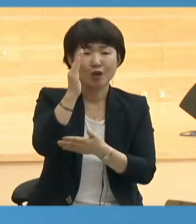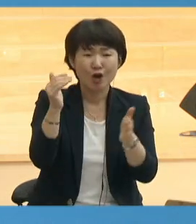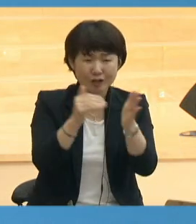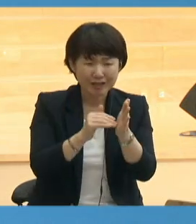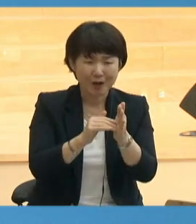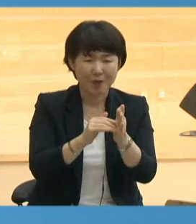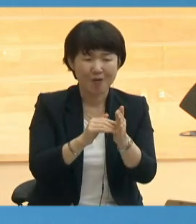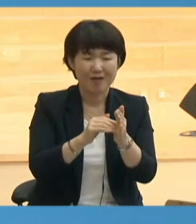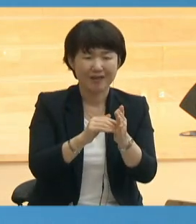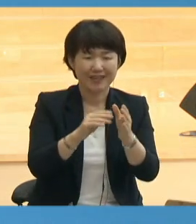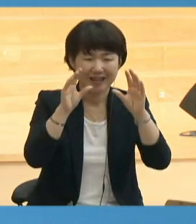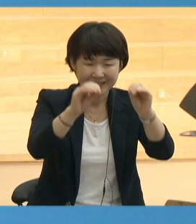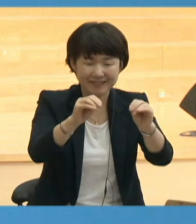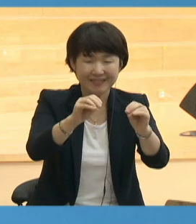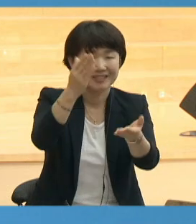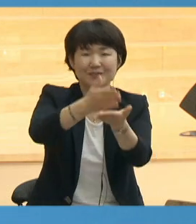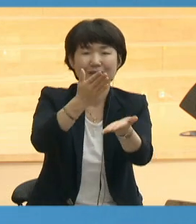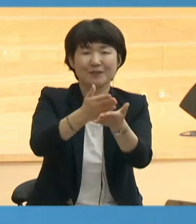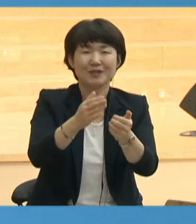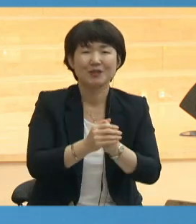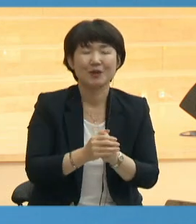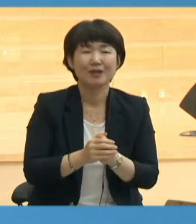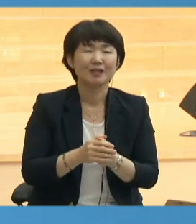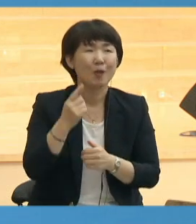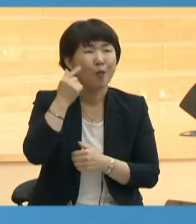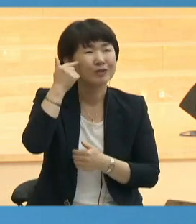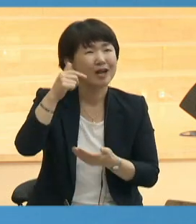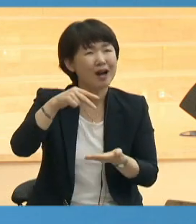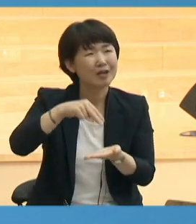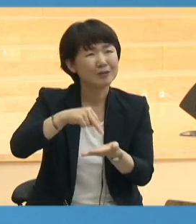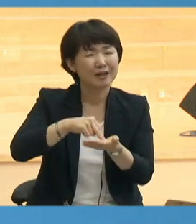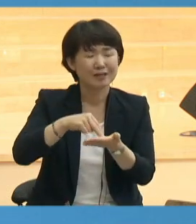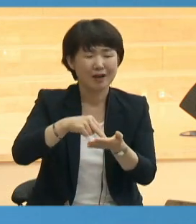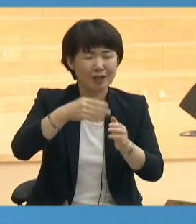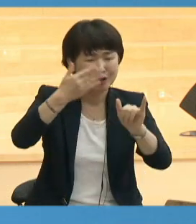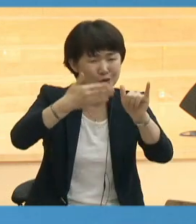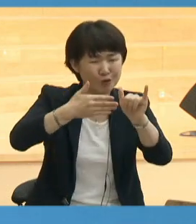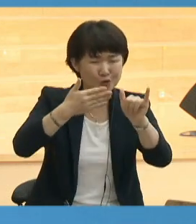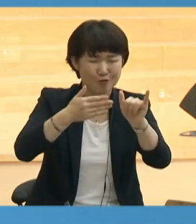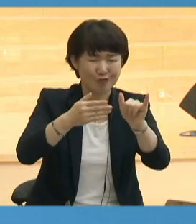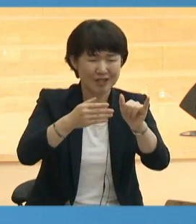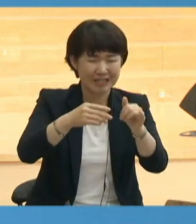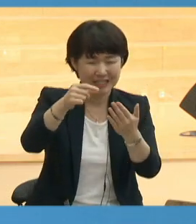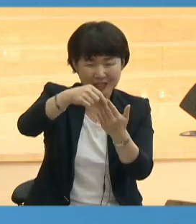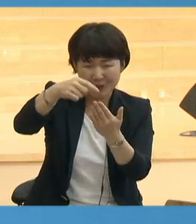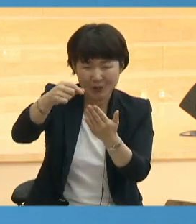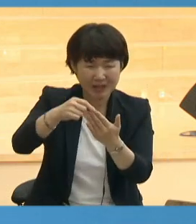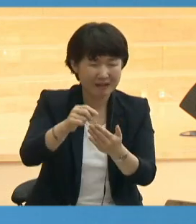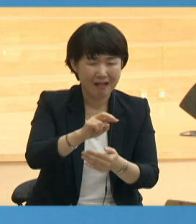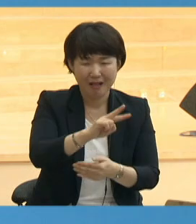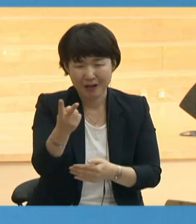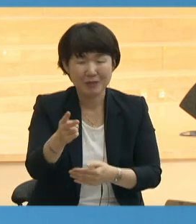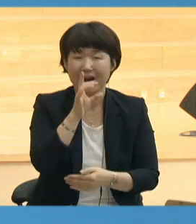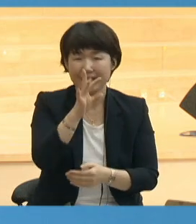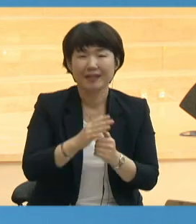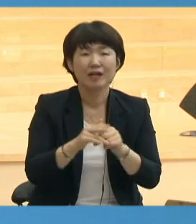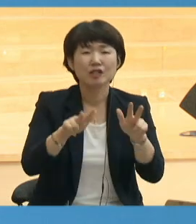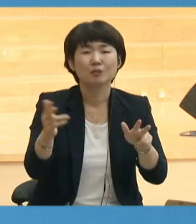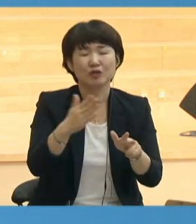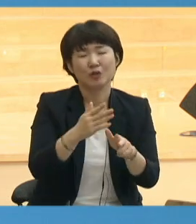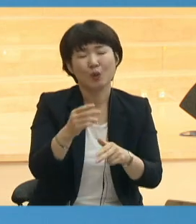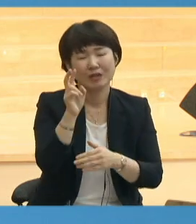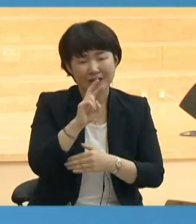참 채널 경쟁을 해야 된다는 게 진짜 자존심 상하는 데 지금이라도 기도하자고 찬양 하기도